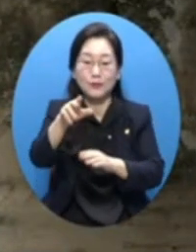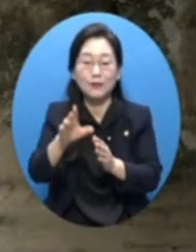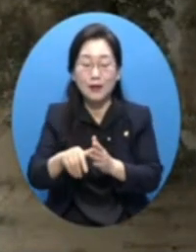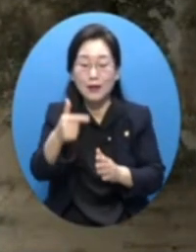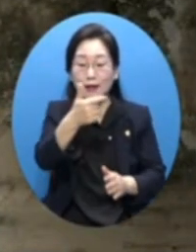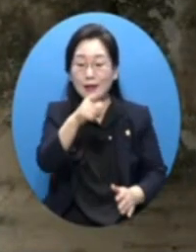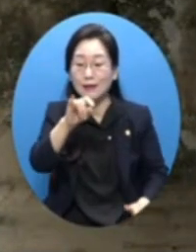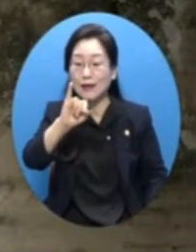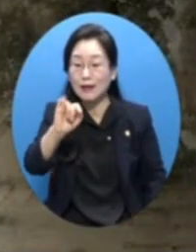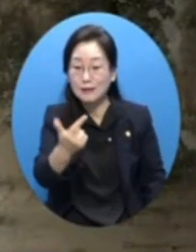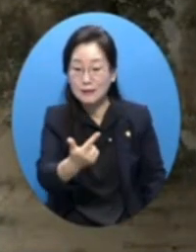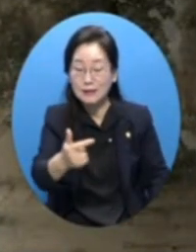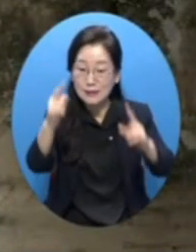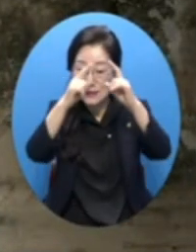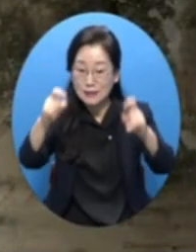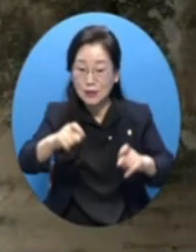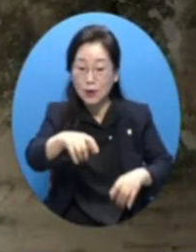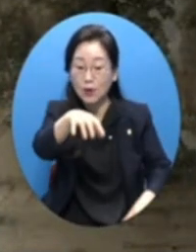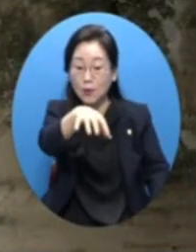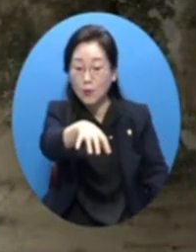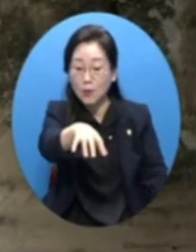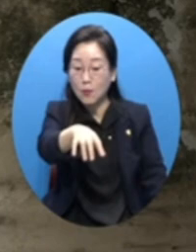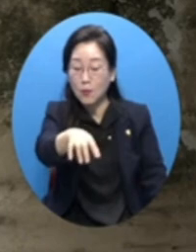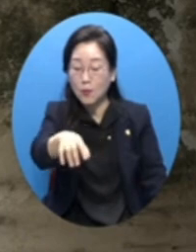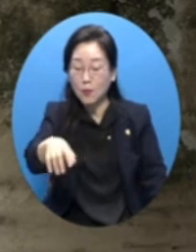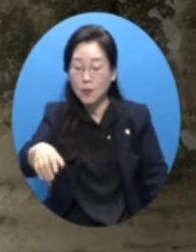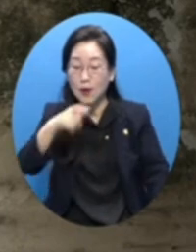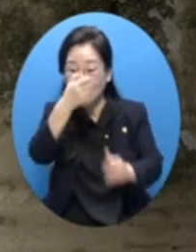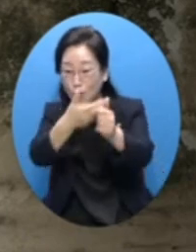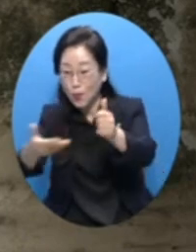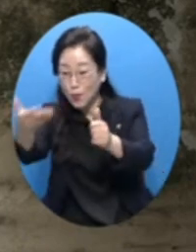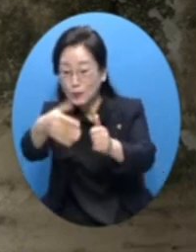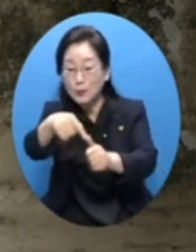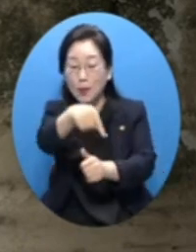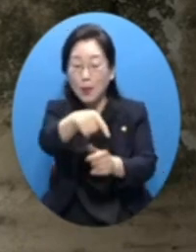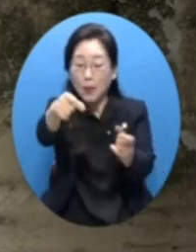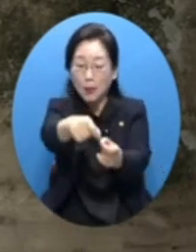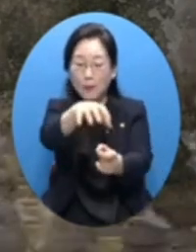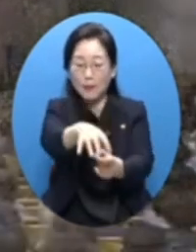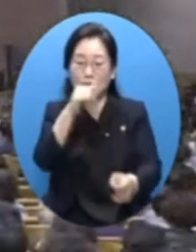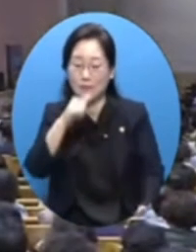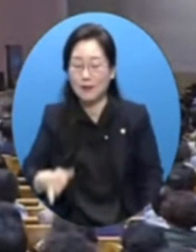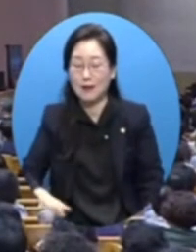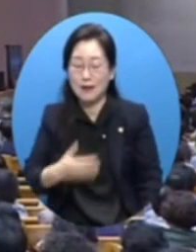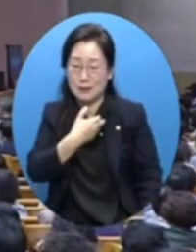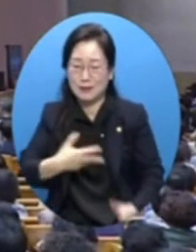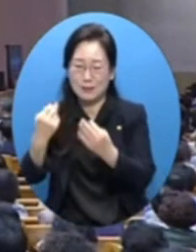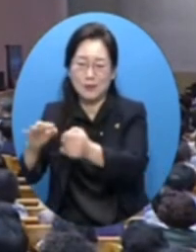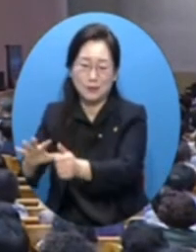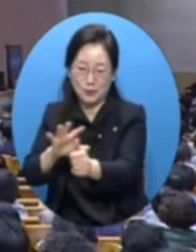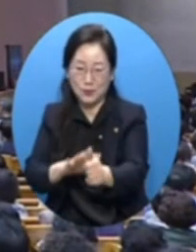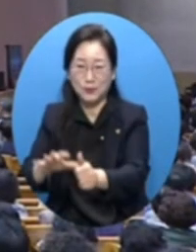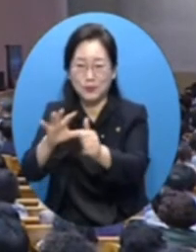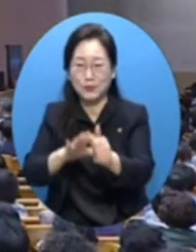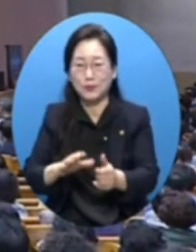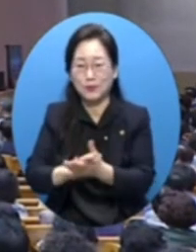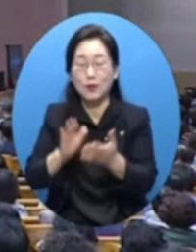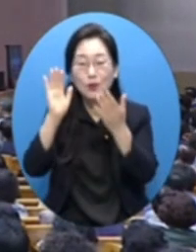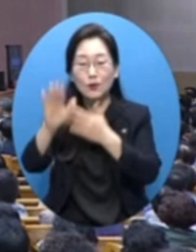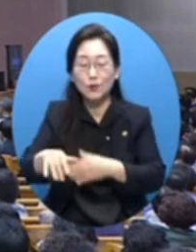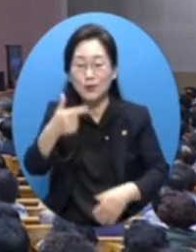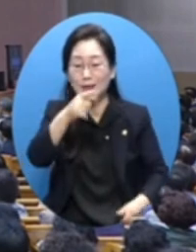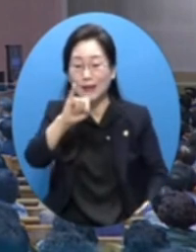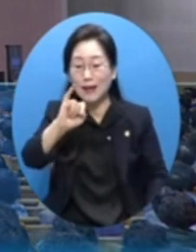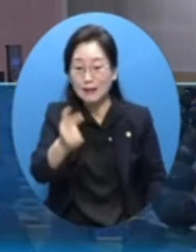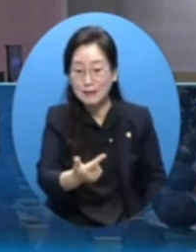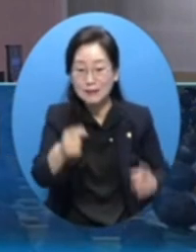나인성이 갈릴리 호수 아래쪽에 있는데요. 제자와 많은 무리가 예수님과 동행을 했습니다. 누가복음 7장 11절입니다. 그 후에 예수께서 나인이란